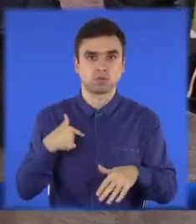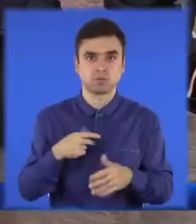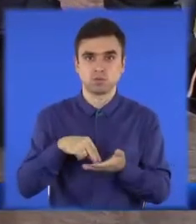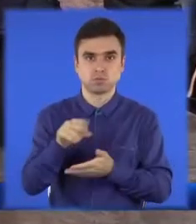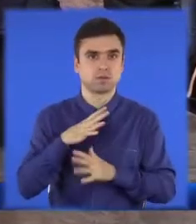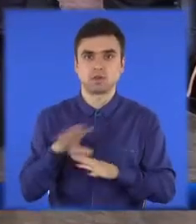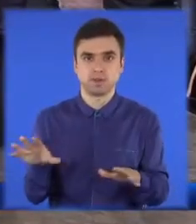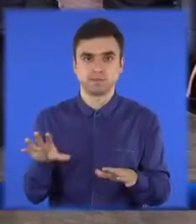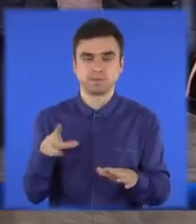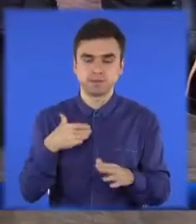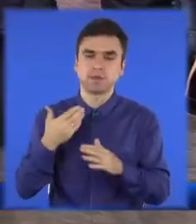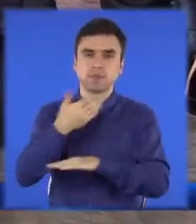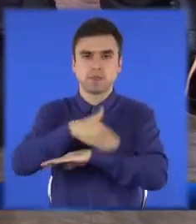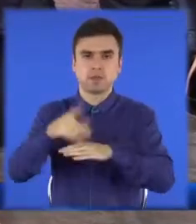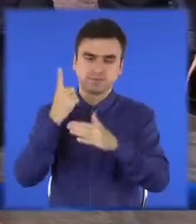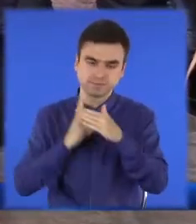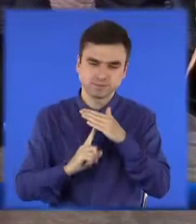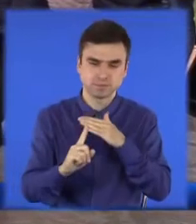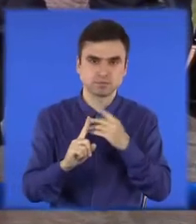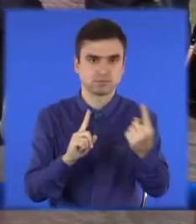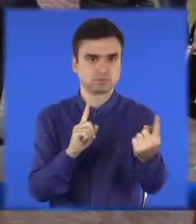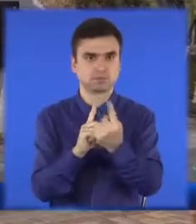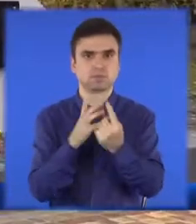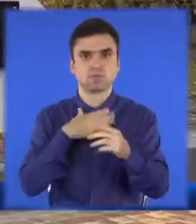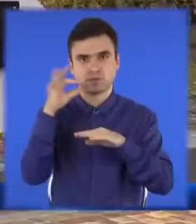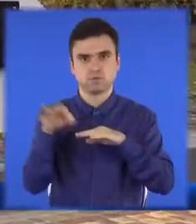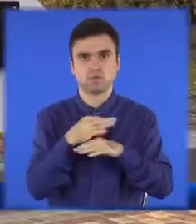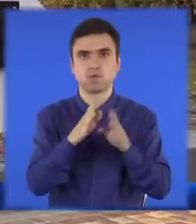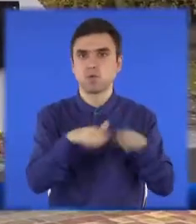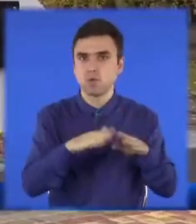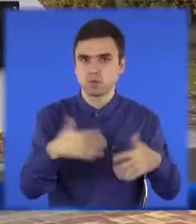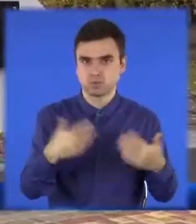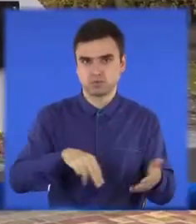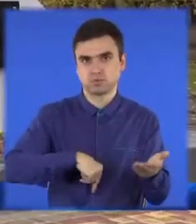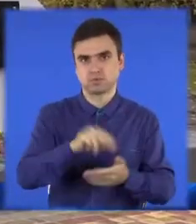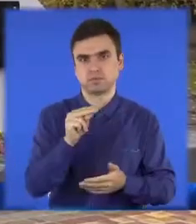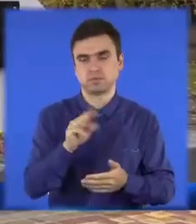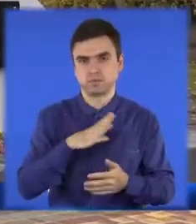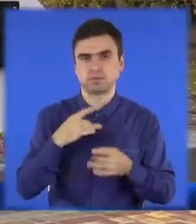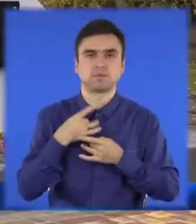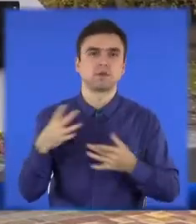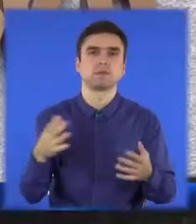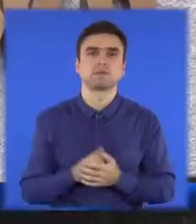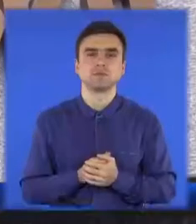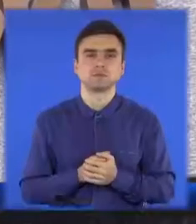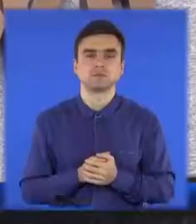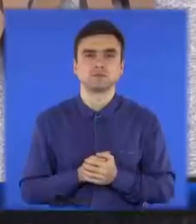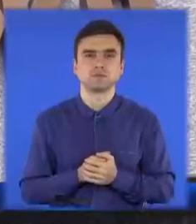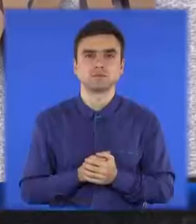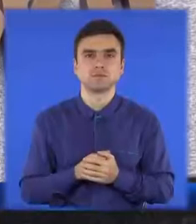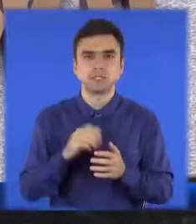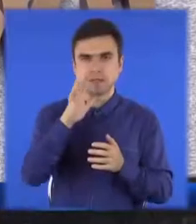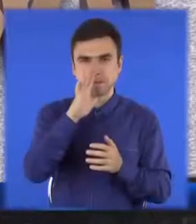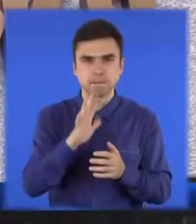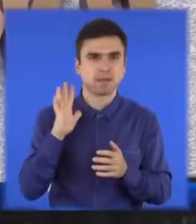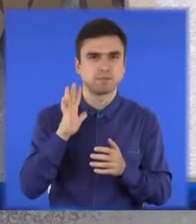а він йде з огромною ёлкою. І в нас був Новий рік. Ще 5 років тому на місці, де зараз встановили пам'ятник, заклали капсулу